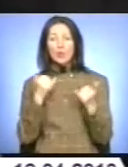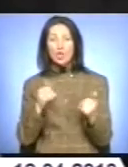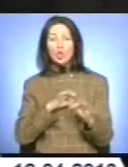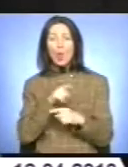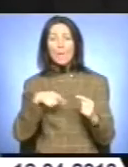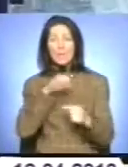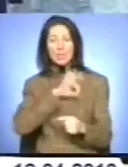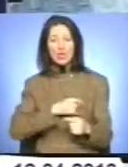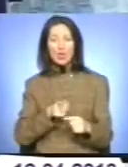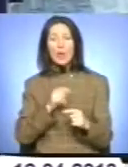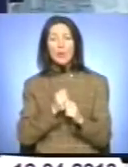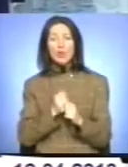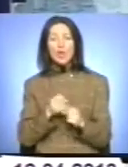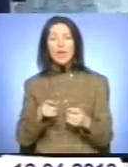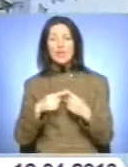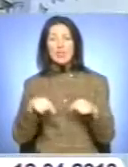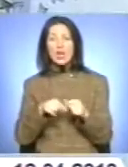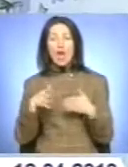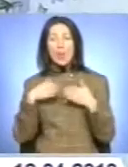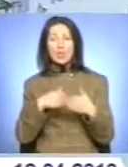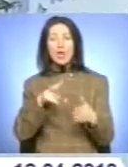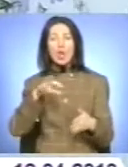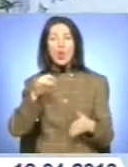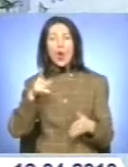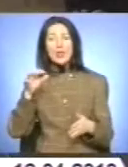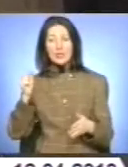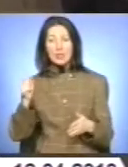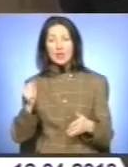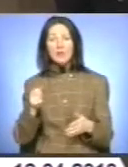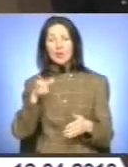логістики. На держпідприємстві «Дельта Лоцман» глава держави ознайомився з